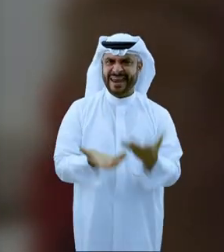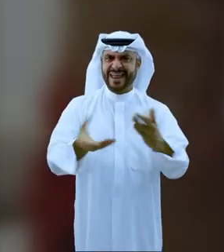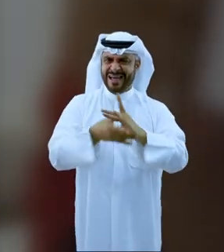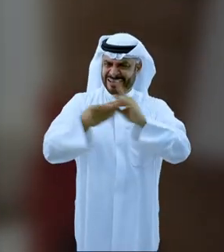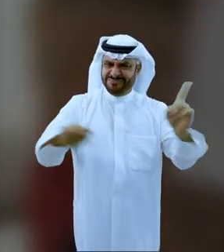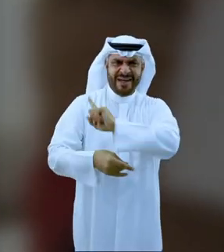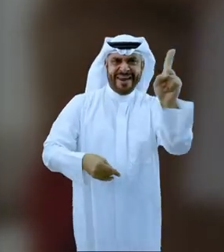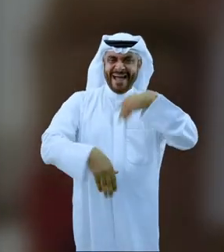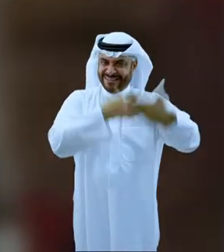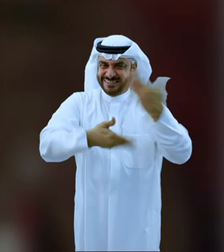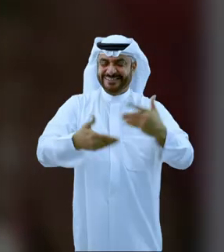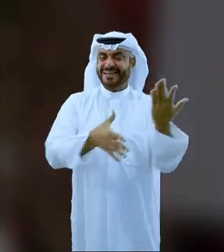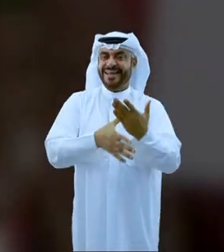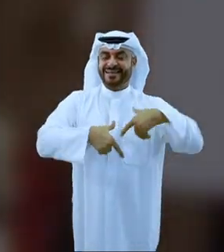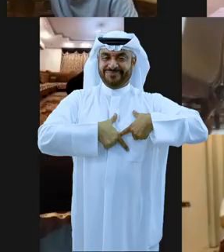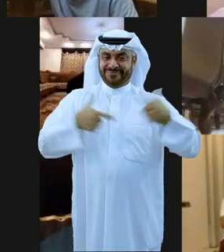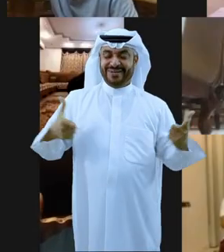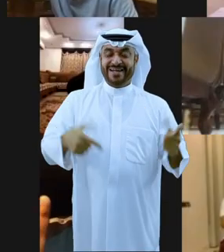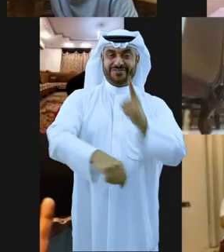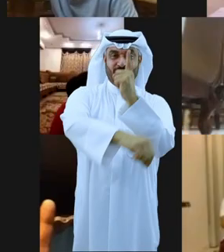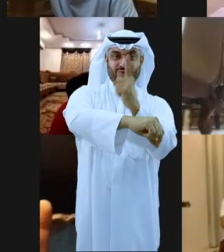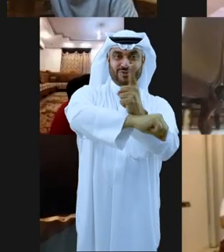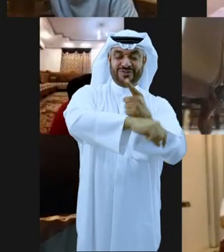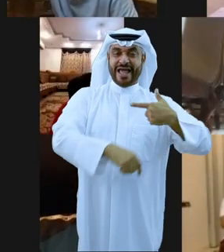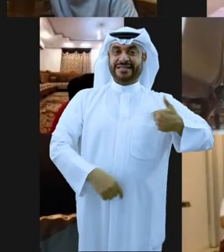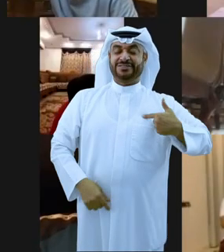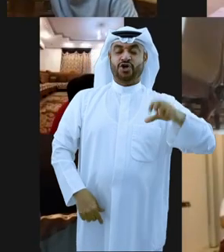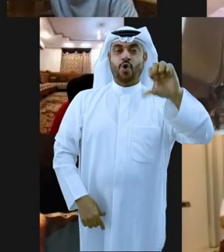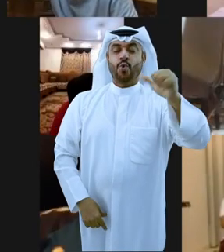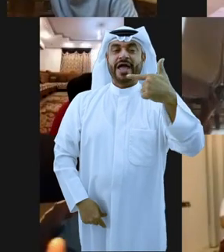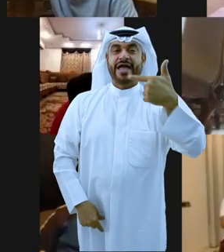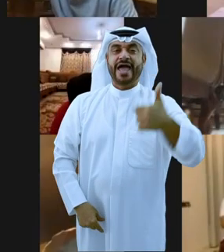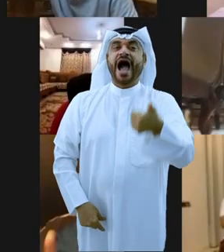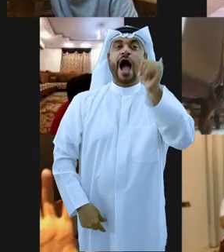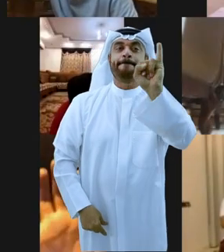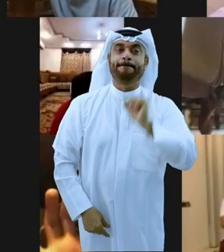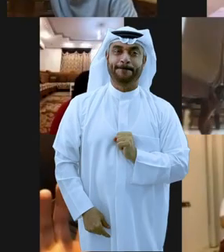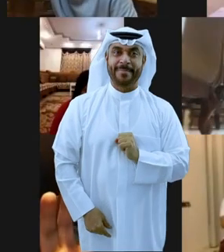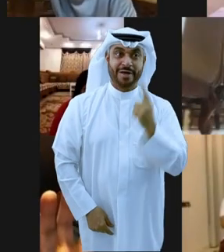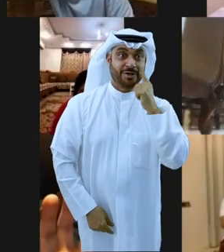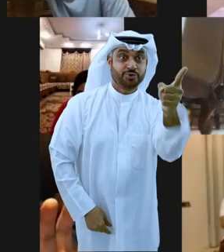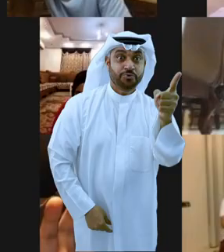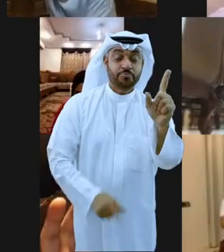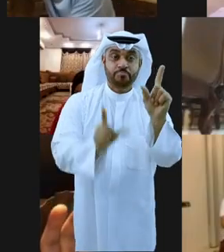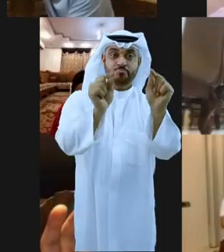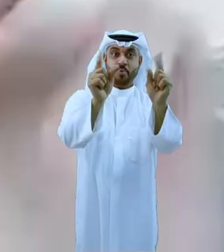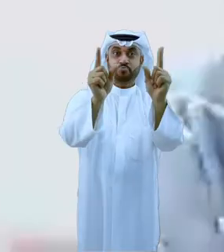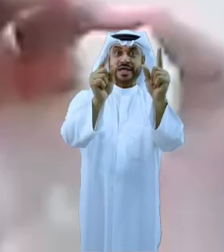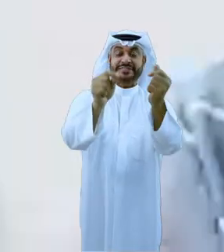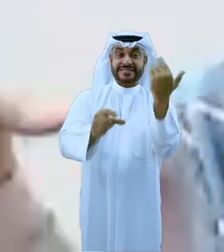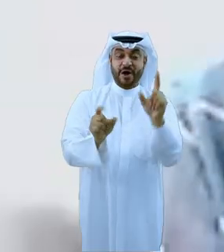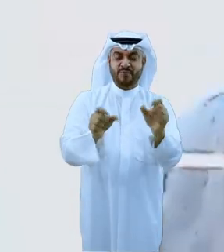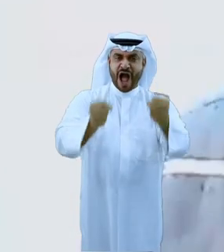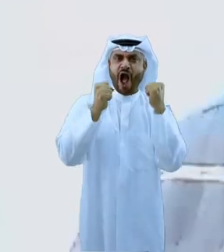لاستمرارهم بمزاولتهم هواياتهم. الأستاذة الفاضلة وئام كان لها دور في هذا الجانب. أحسن شيء